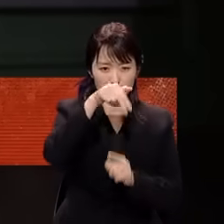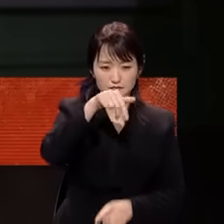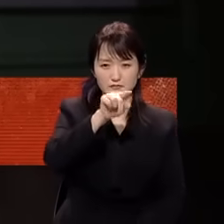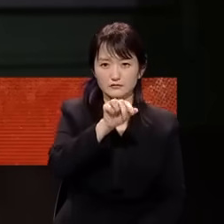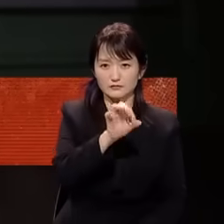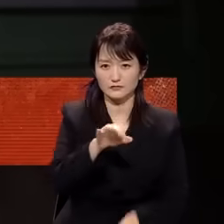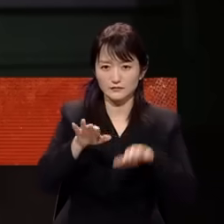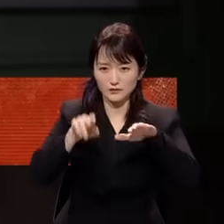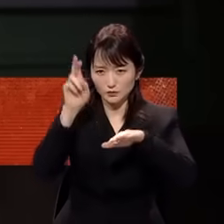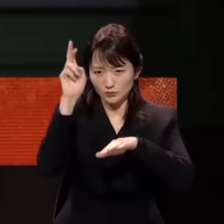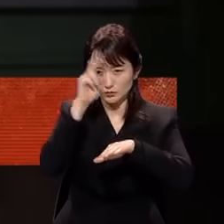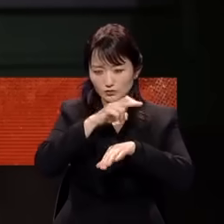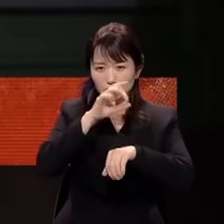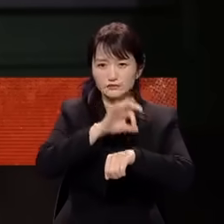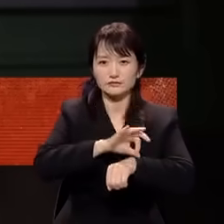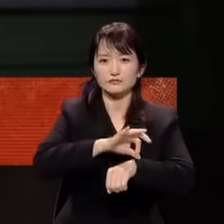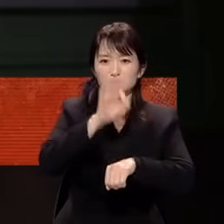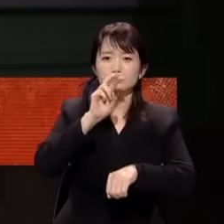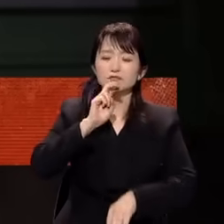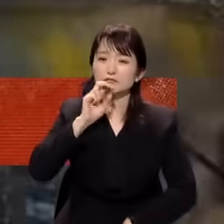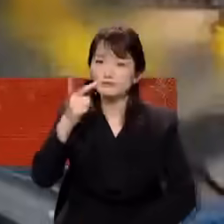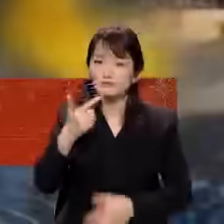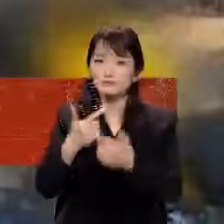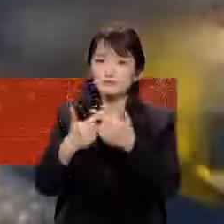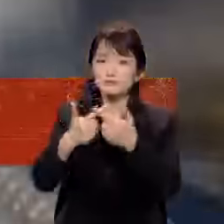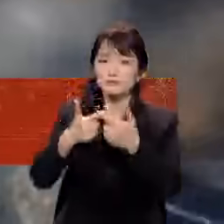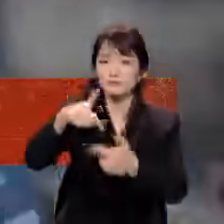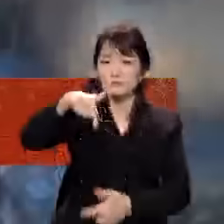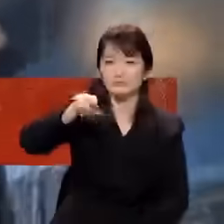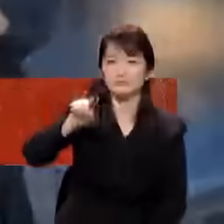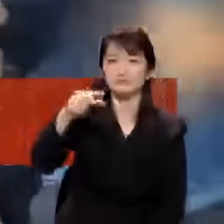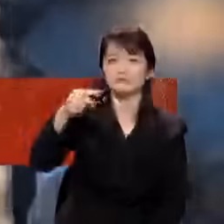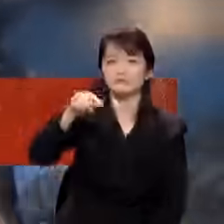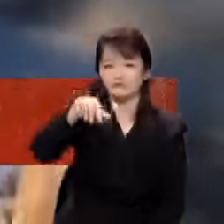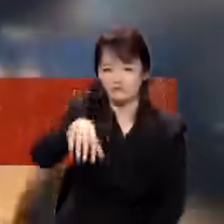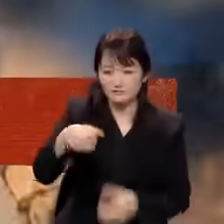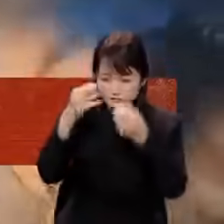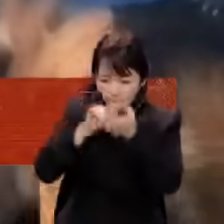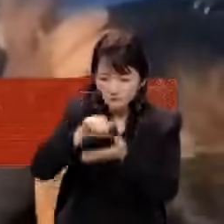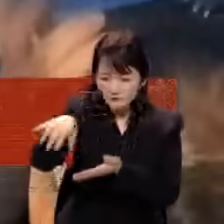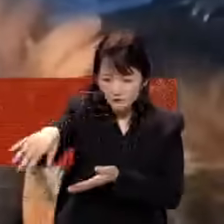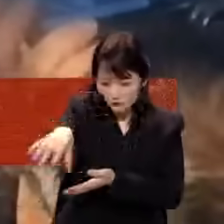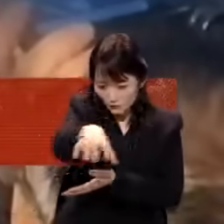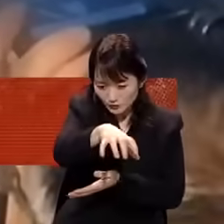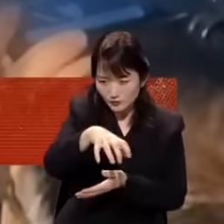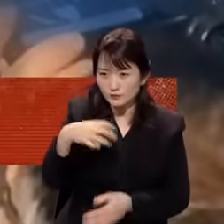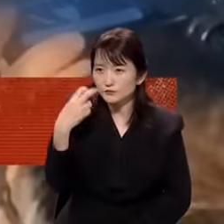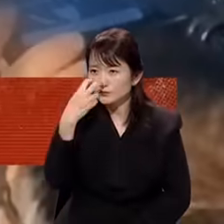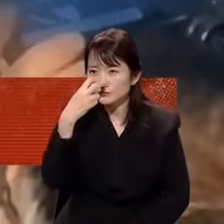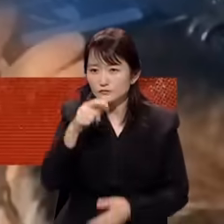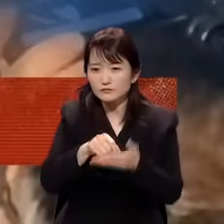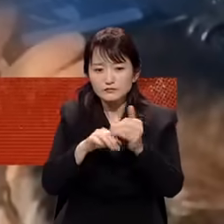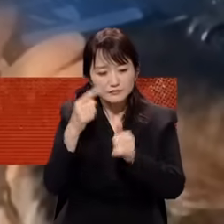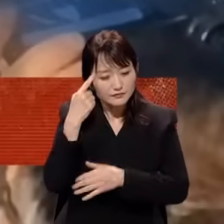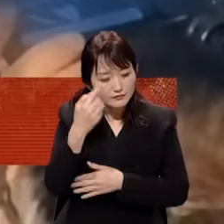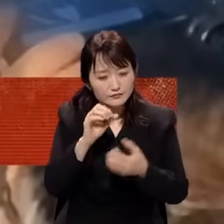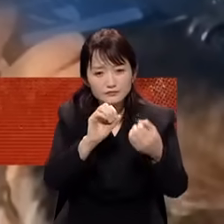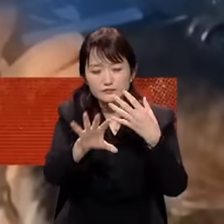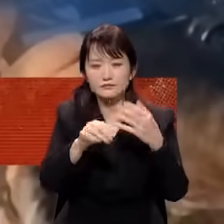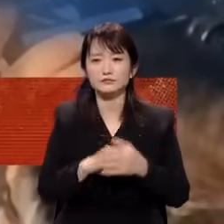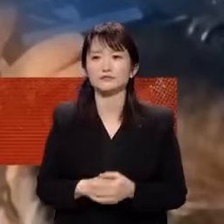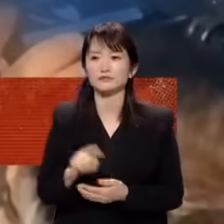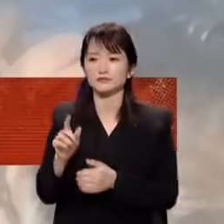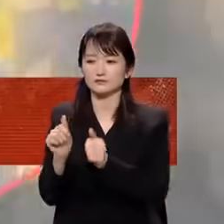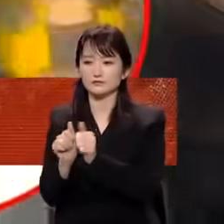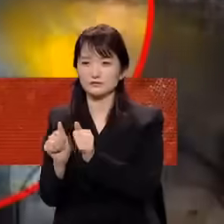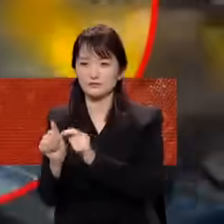10시 27분쯤 부산 가덕도 신공항 부지를 둘러본 후에 기자들과 문답을 진행하던 중이었습니다. 한 남성이